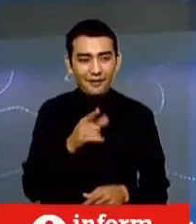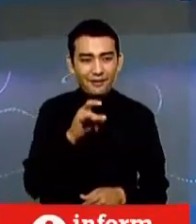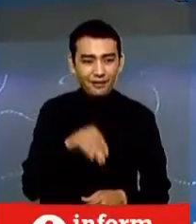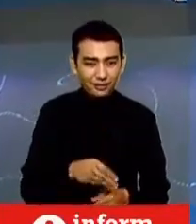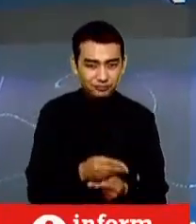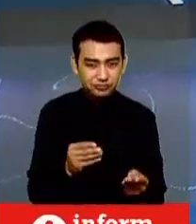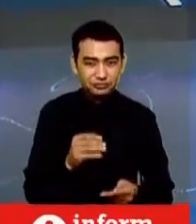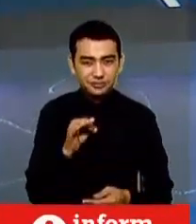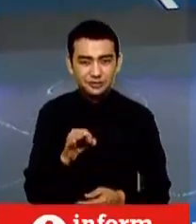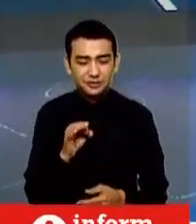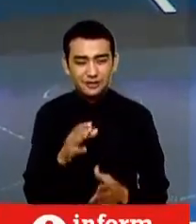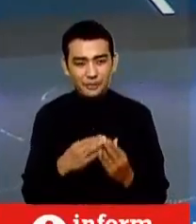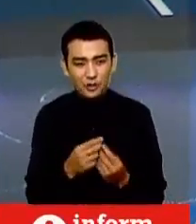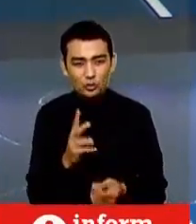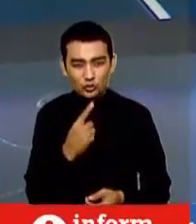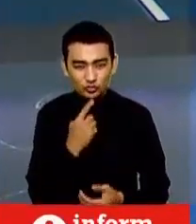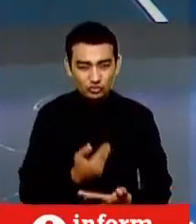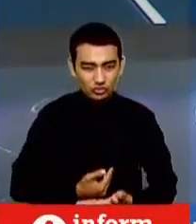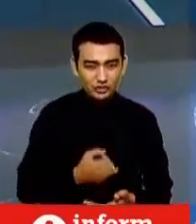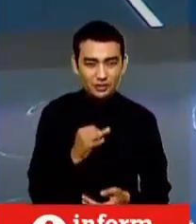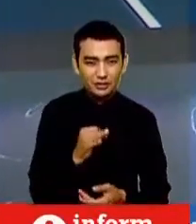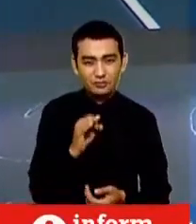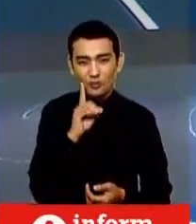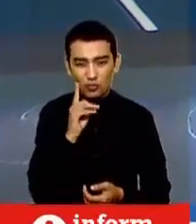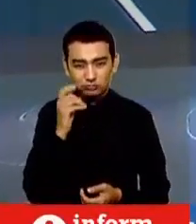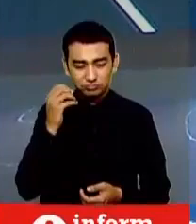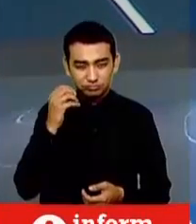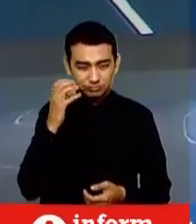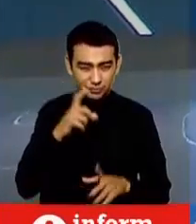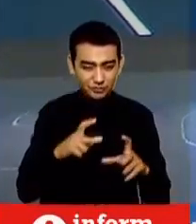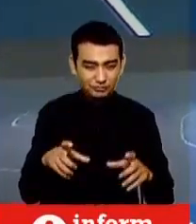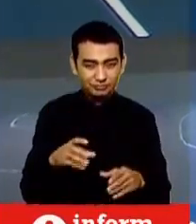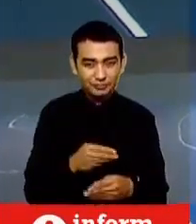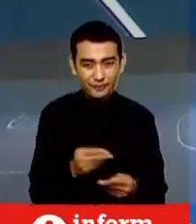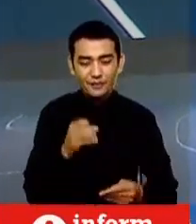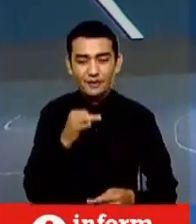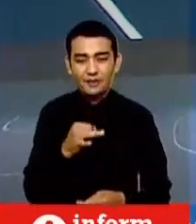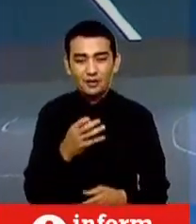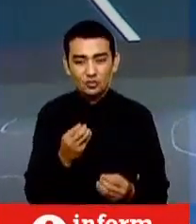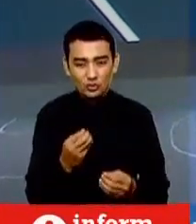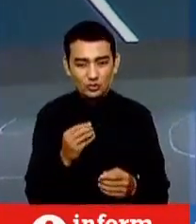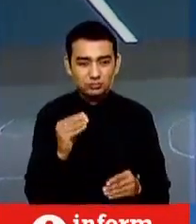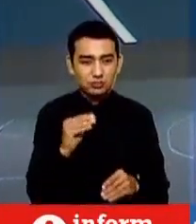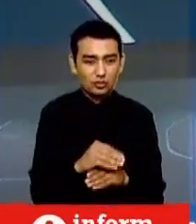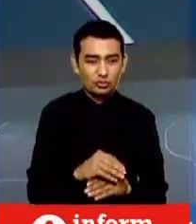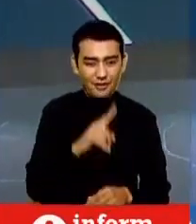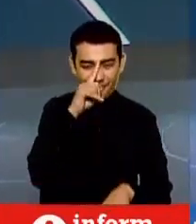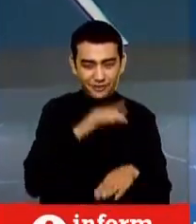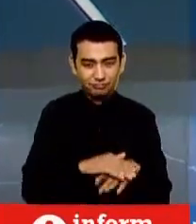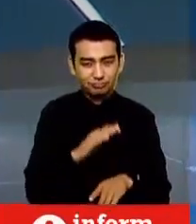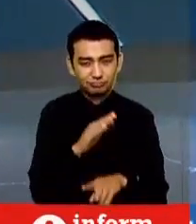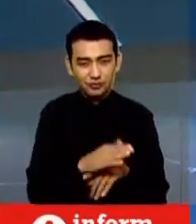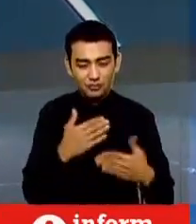учеников из малообеспеченных семей Аким города и члены правительства поручили получили ряд поручений в ходе совещания